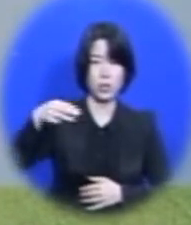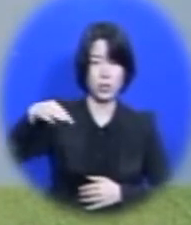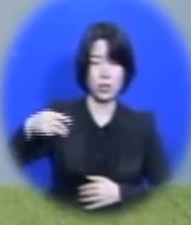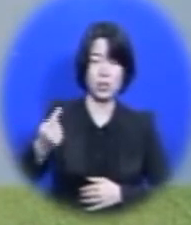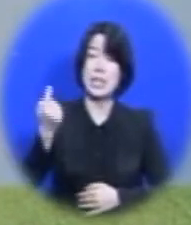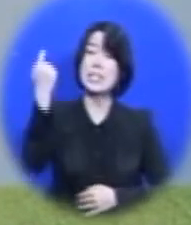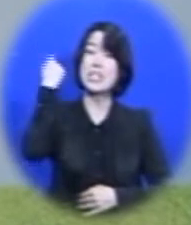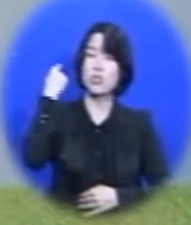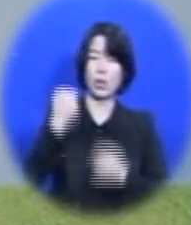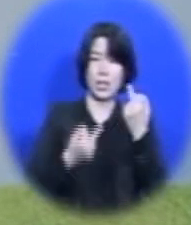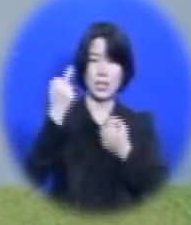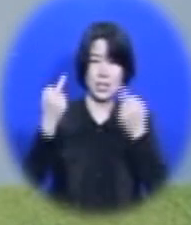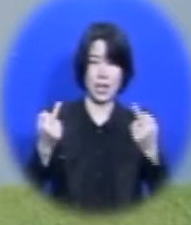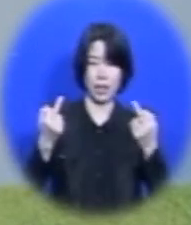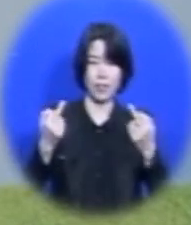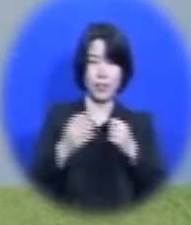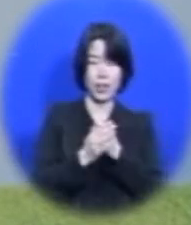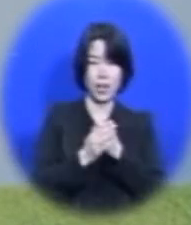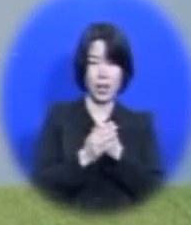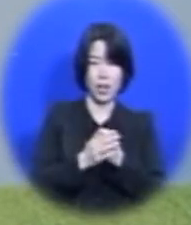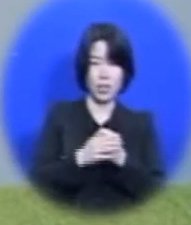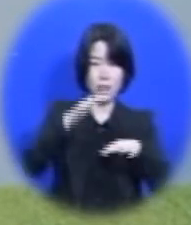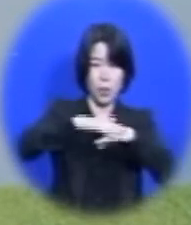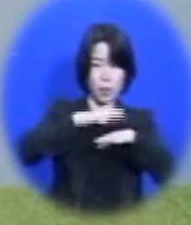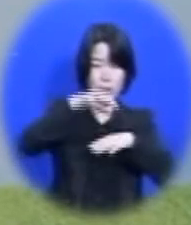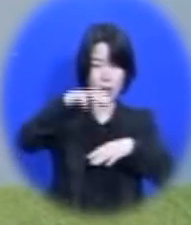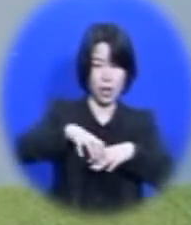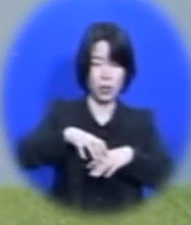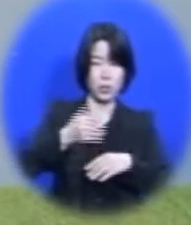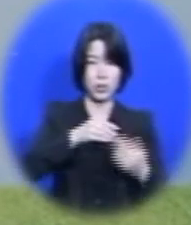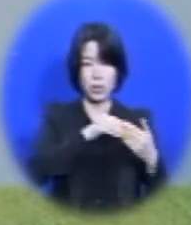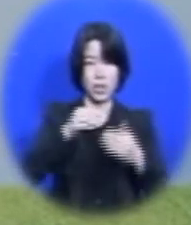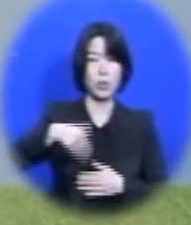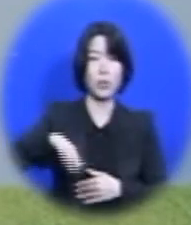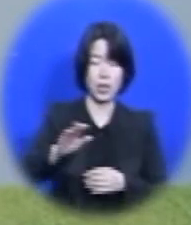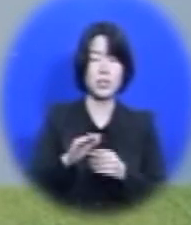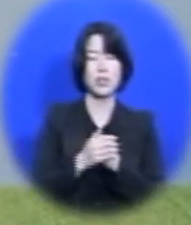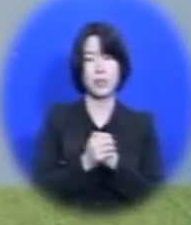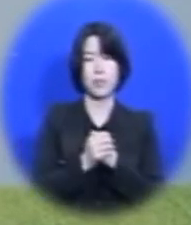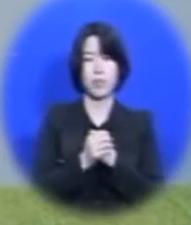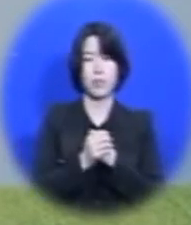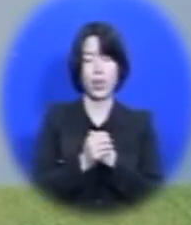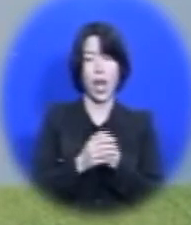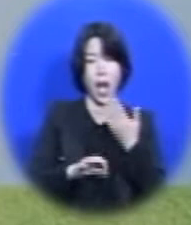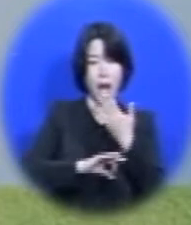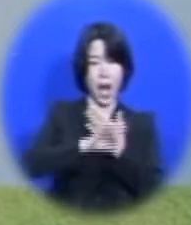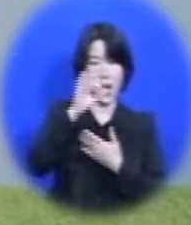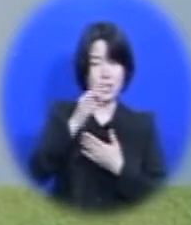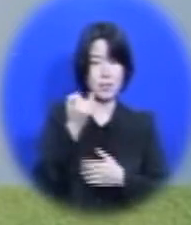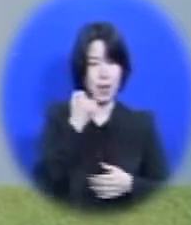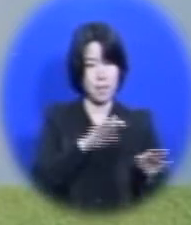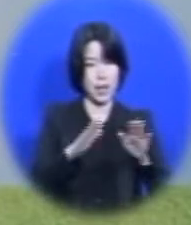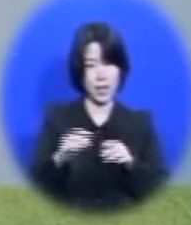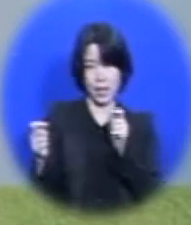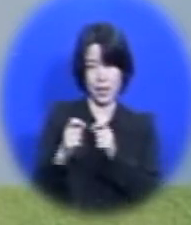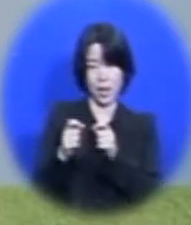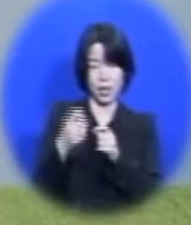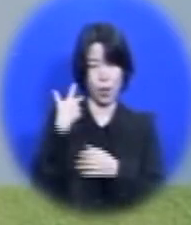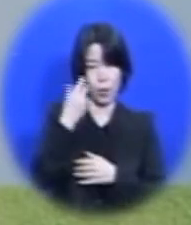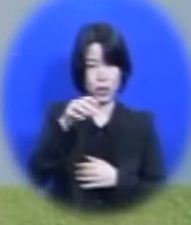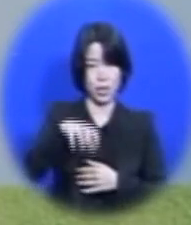뒤쪽에 있는 산에 산장으로 저를 데리고 갔습니다. 아침에 해변가에 있는 호텔에서